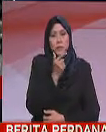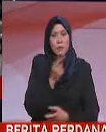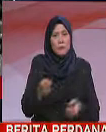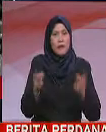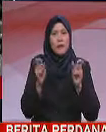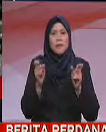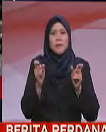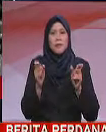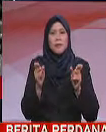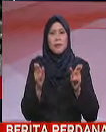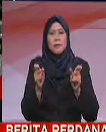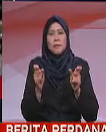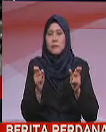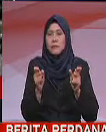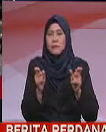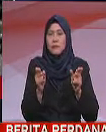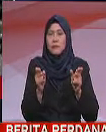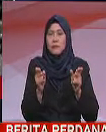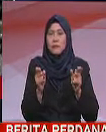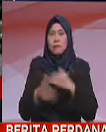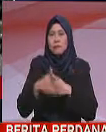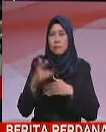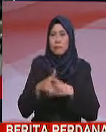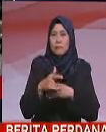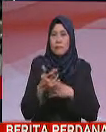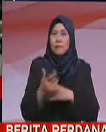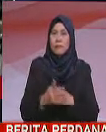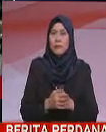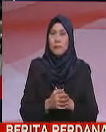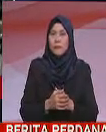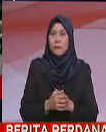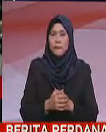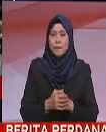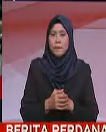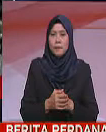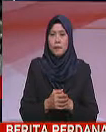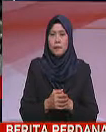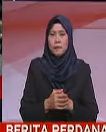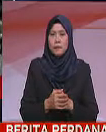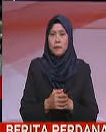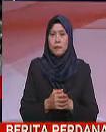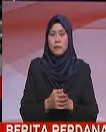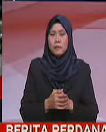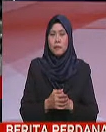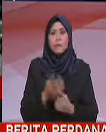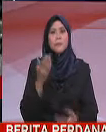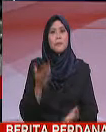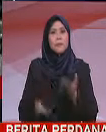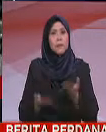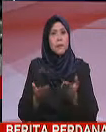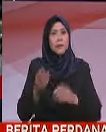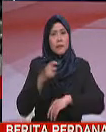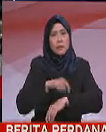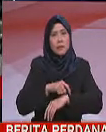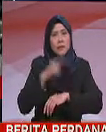cepat peak pada usia yang begitu awal. Jadi ikut pool tu ada. Cuma mungkin dalam masa